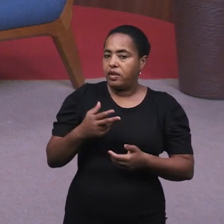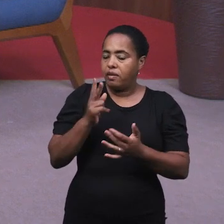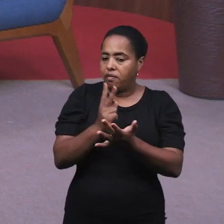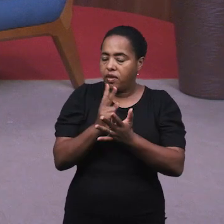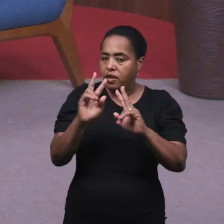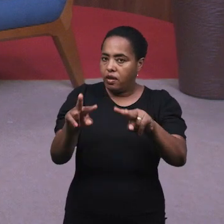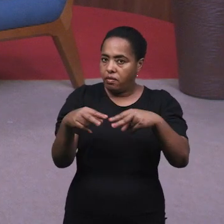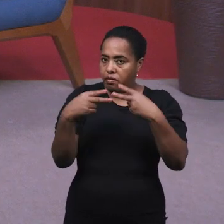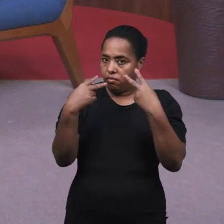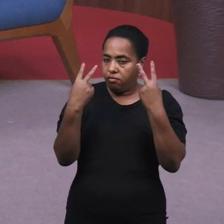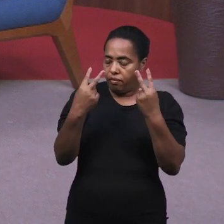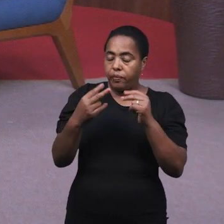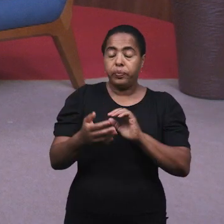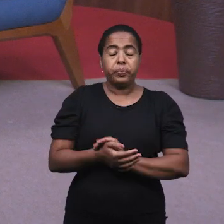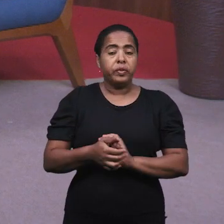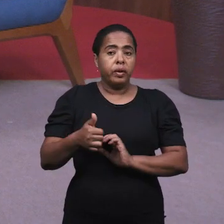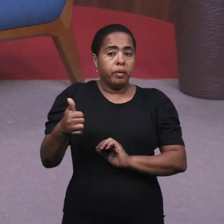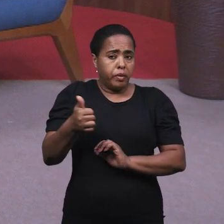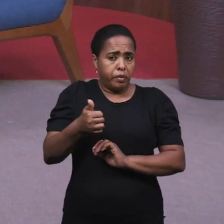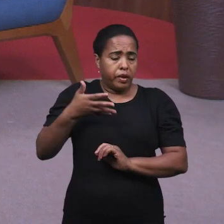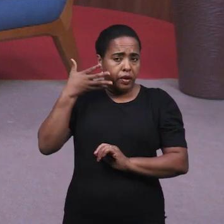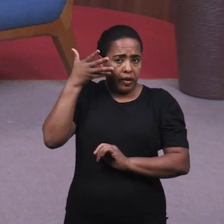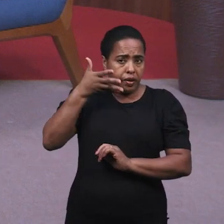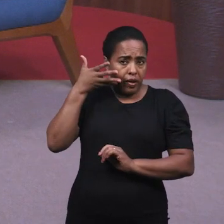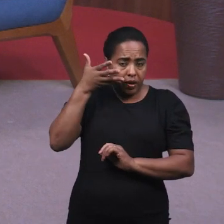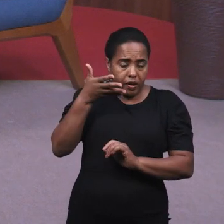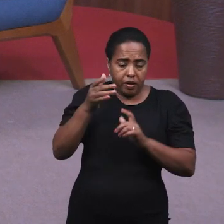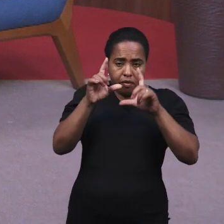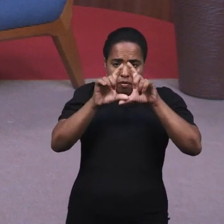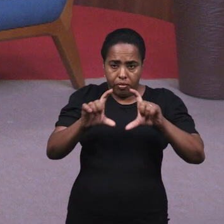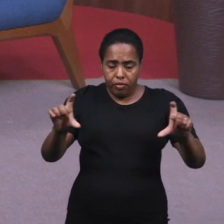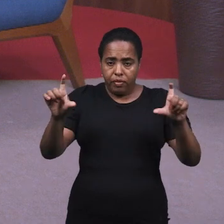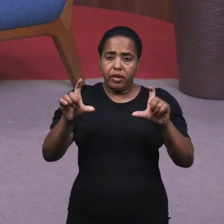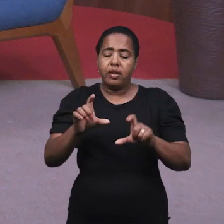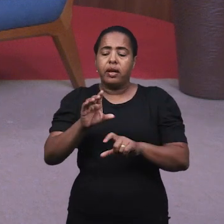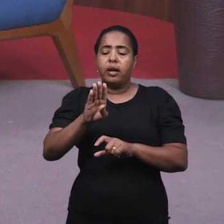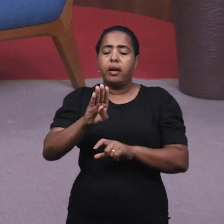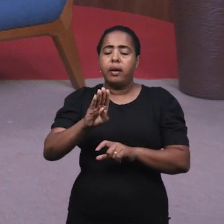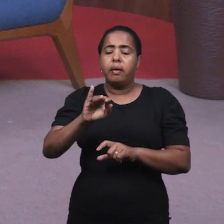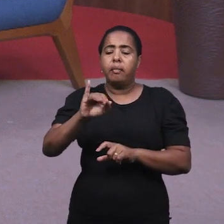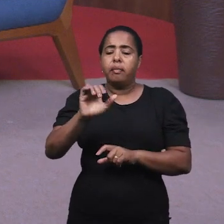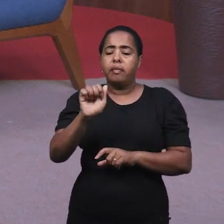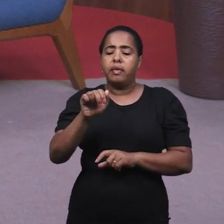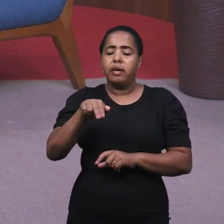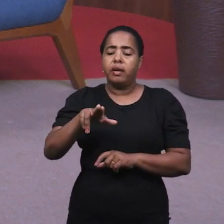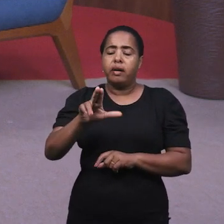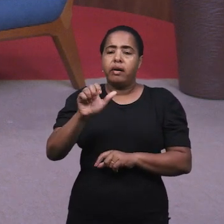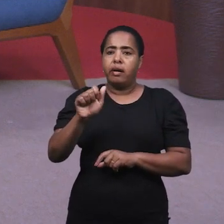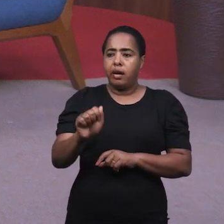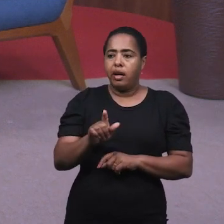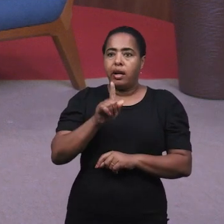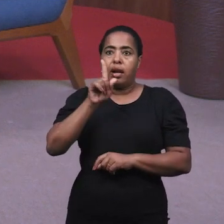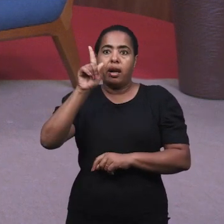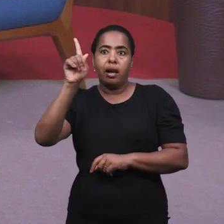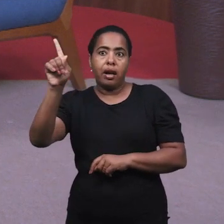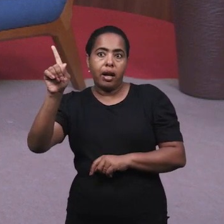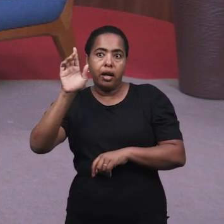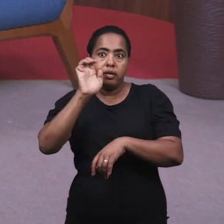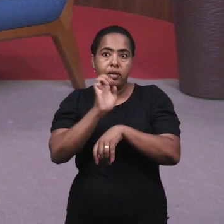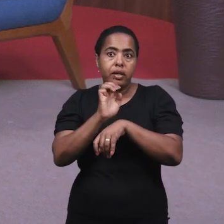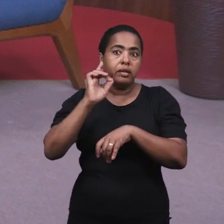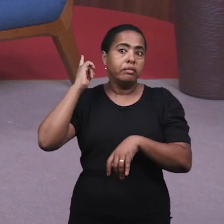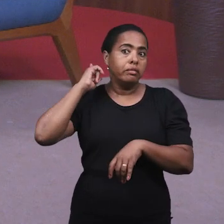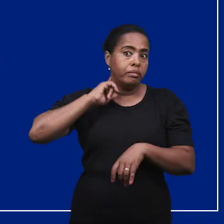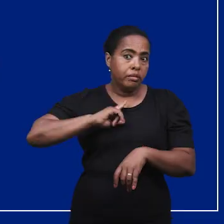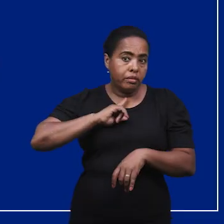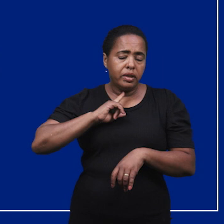puissiez voir qu'est-ce que signifie la programmation pour nos frères et sœurs qui nous accompagnent. Nous allons mettre le message de notre sœur Bianca Lourenço, qui vient